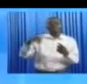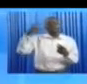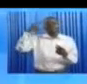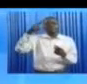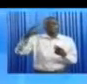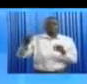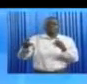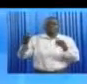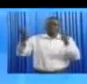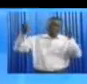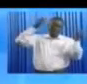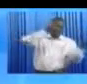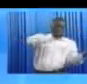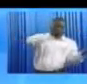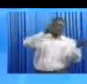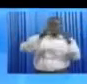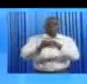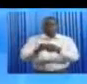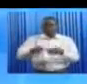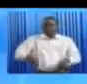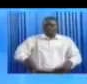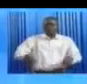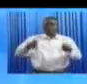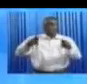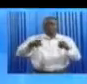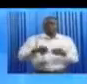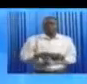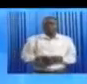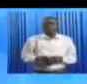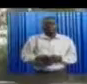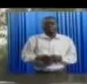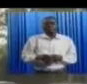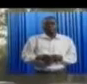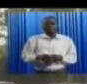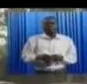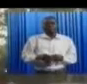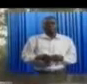le baptême de ces deux rues. Reportage Tanga Kafando.